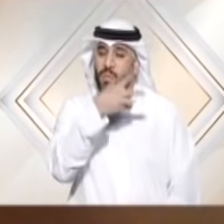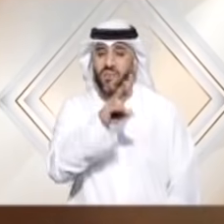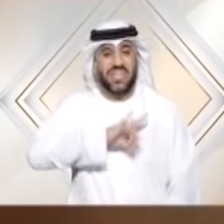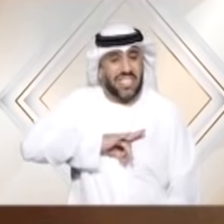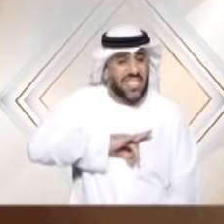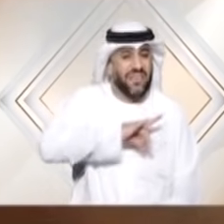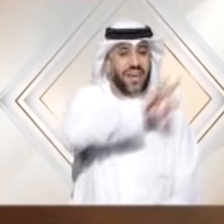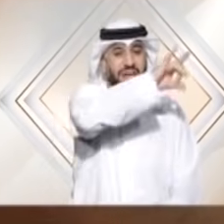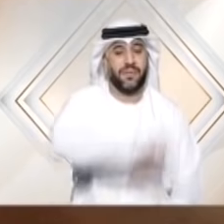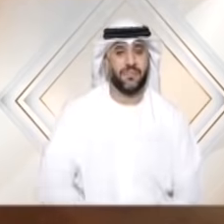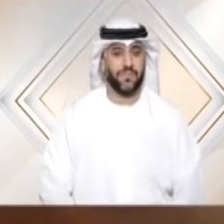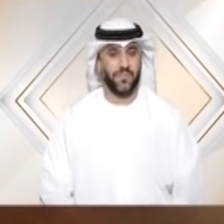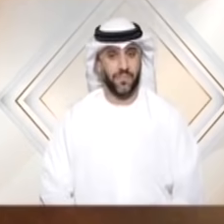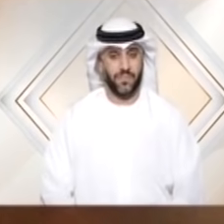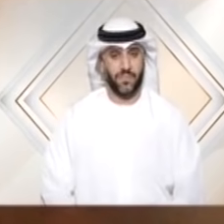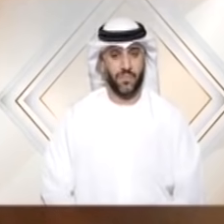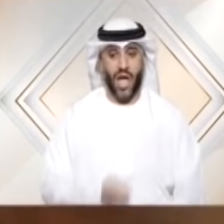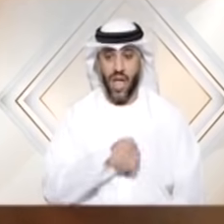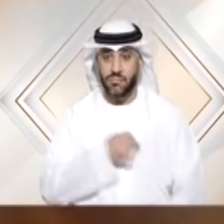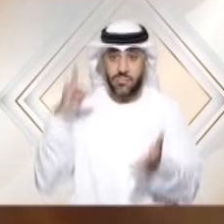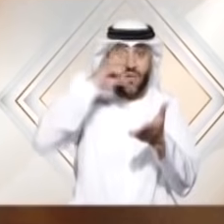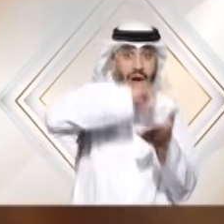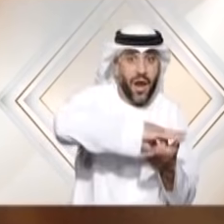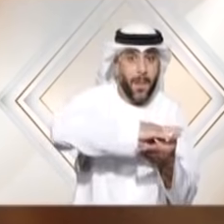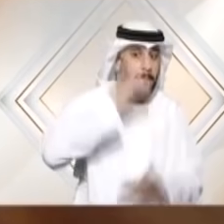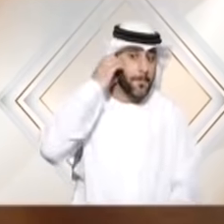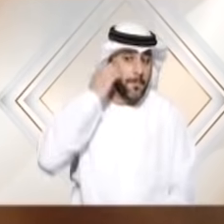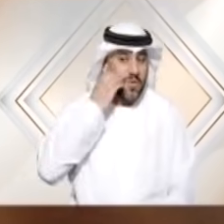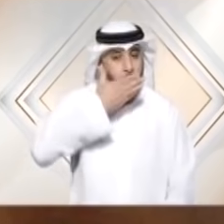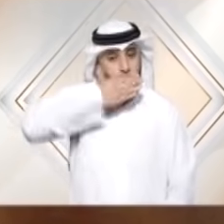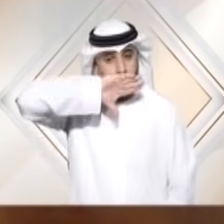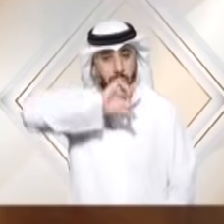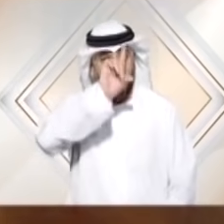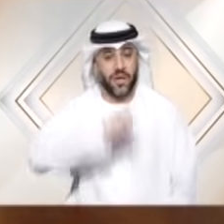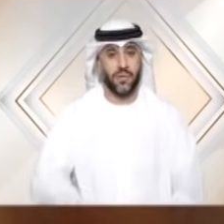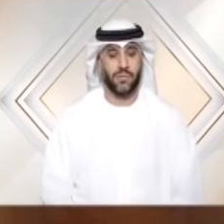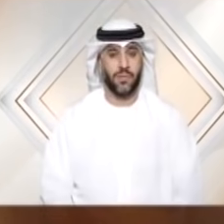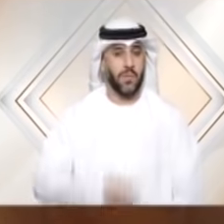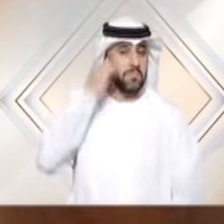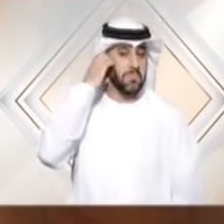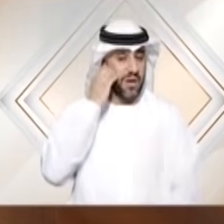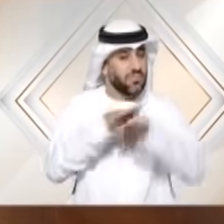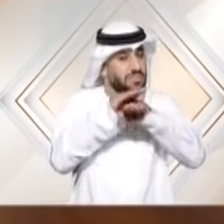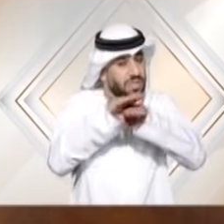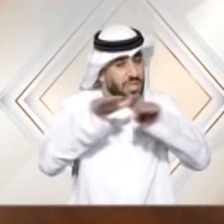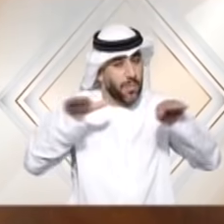مربي. اللي صار إني فعلا أنا سافرت، والحمد لله أني جيت على الإمارات، دولة كريمة فيها أمن وفيها